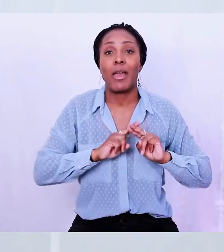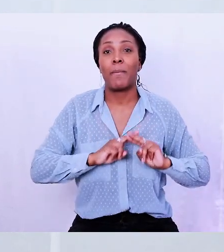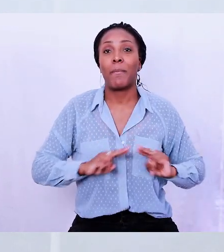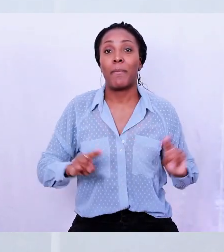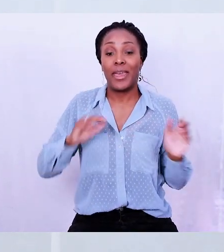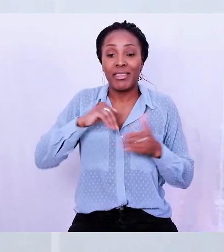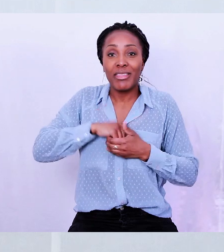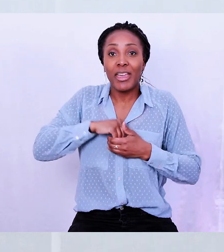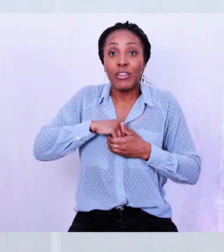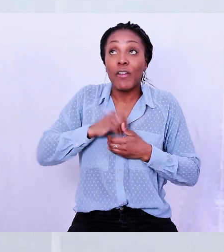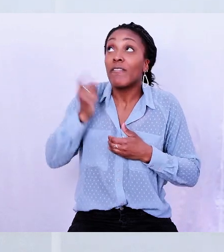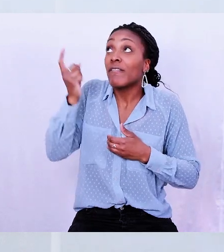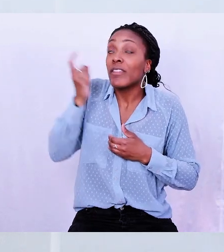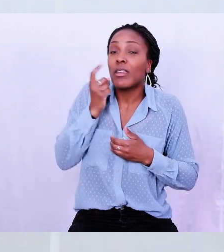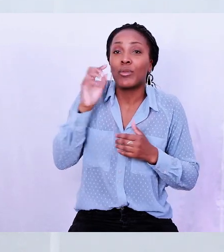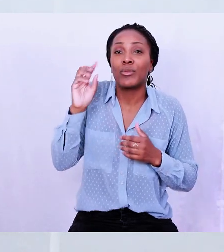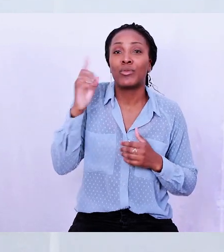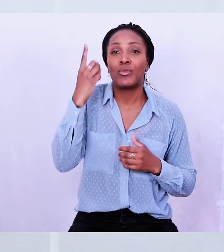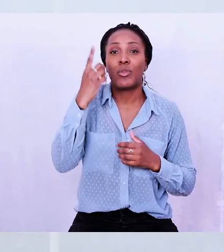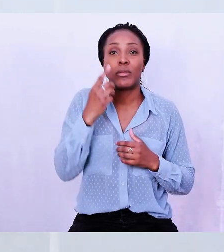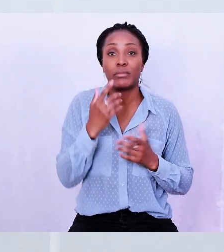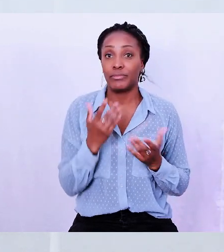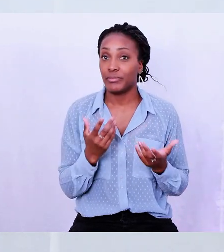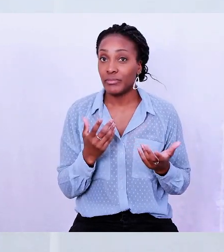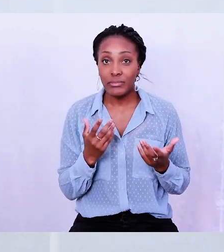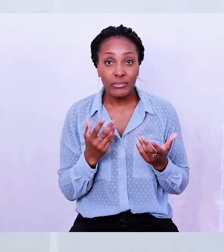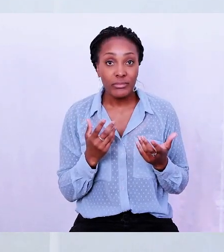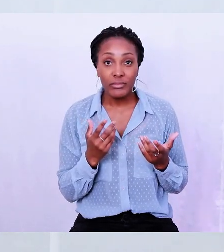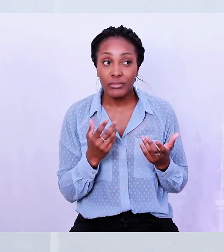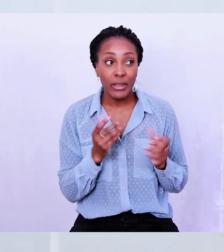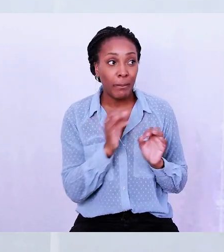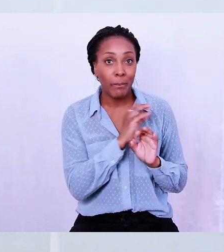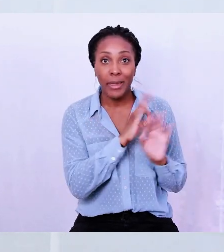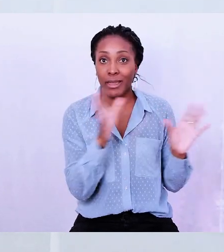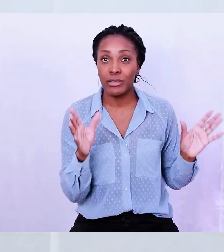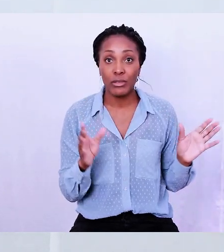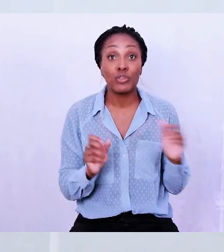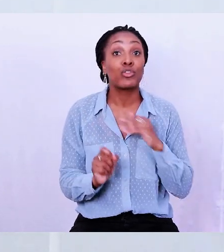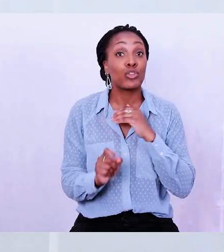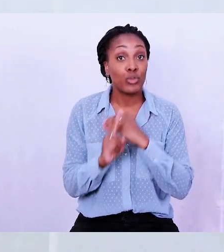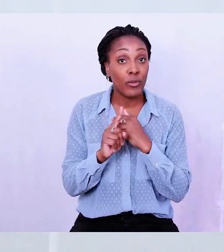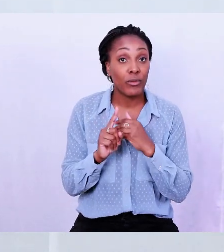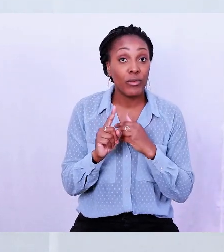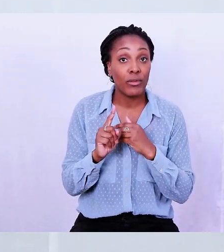paix intérieure, c'est quelque chose que personne n'a sauf ceux qui sont enfants de Dieu.